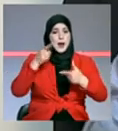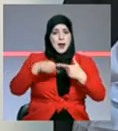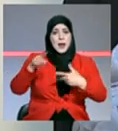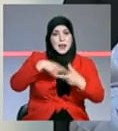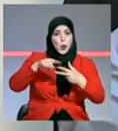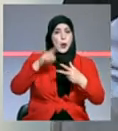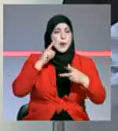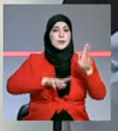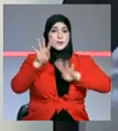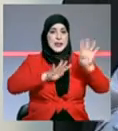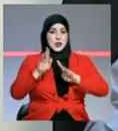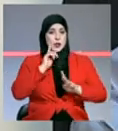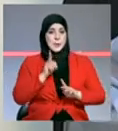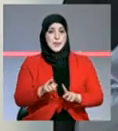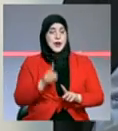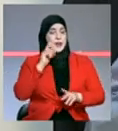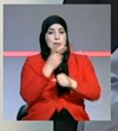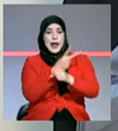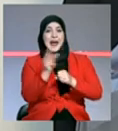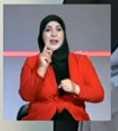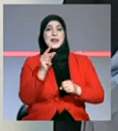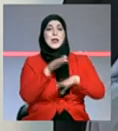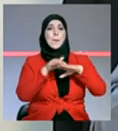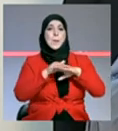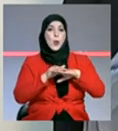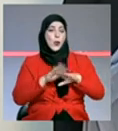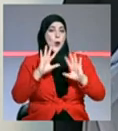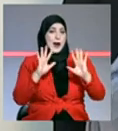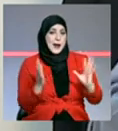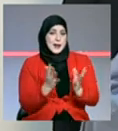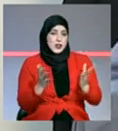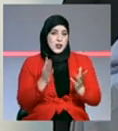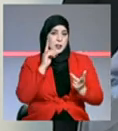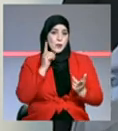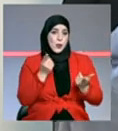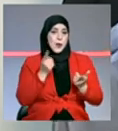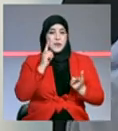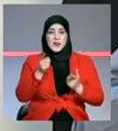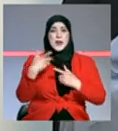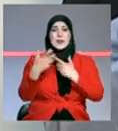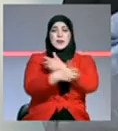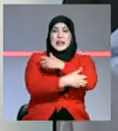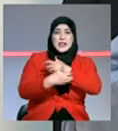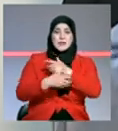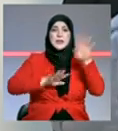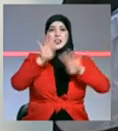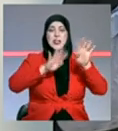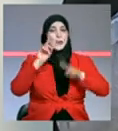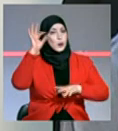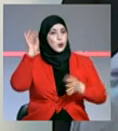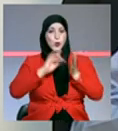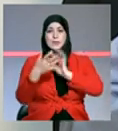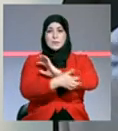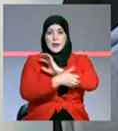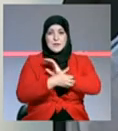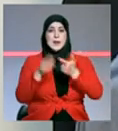للأسف معناها أخطر عملية، لأنه قاعد يساهم في تفقير الشعب التونسي فقرا معناها